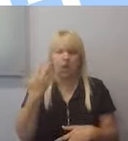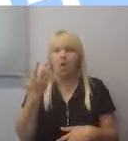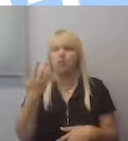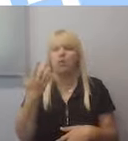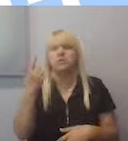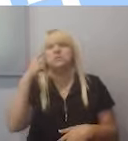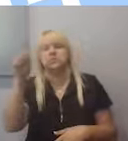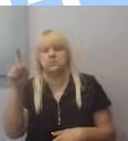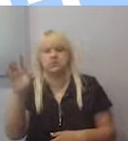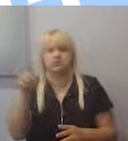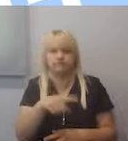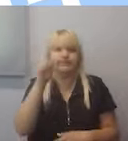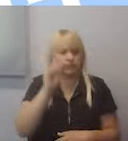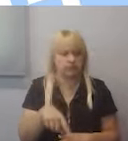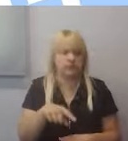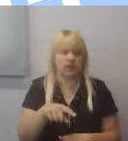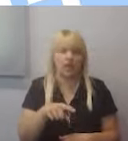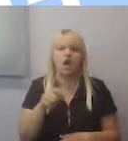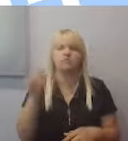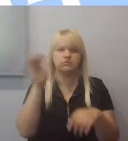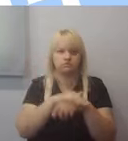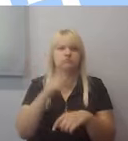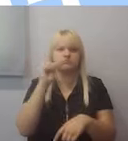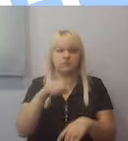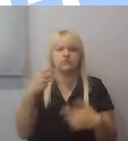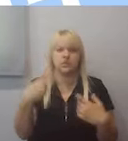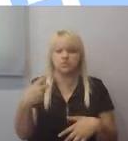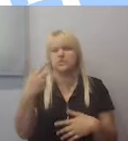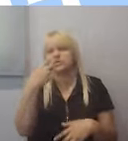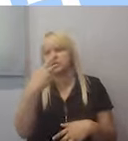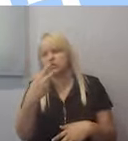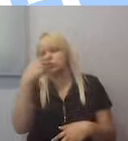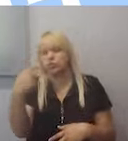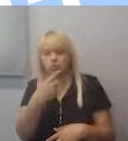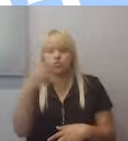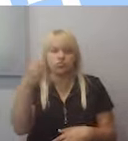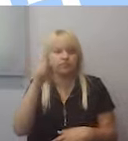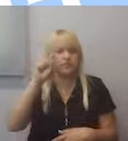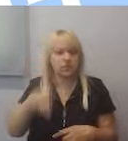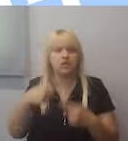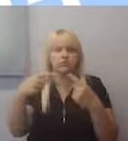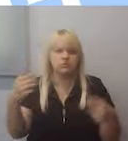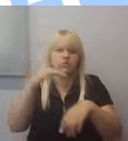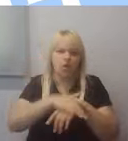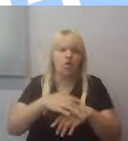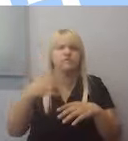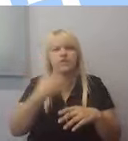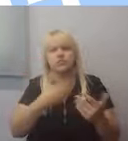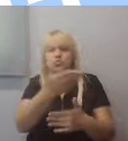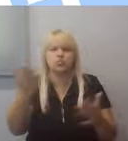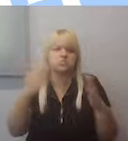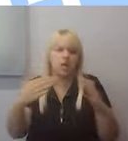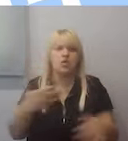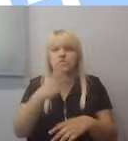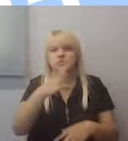liels notikums un ir vajadzīgi konkrēti priekšmeti jūsu mājā jūs nevarat skraidīt pa visu